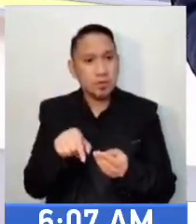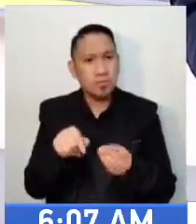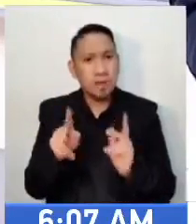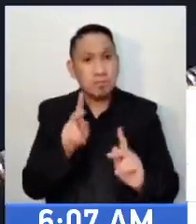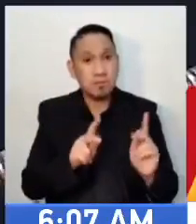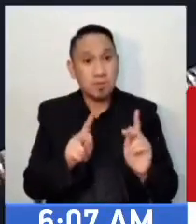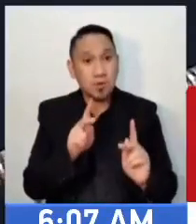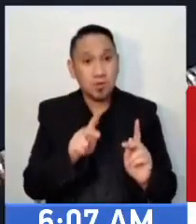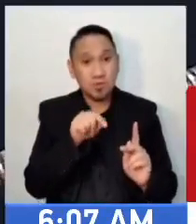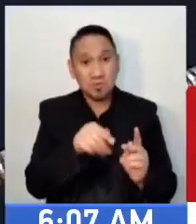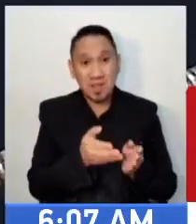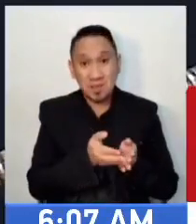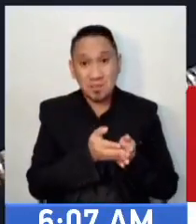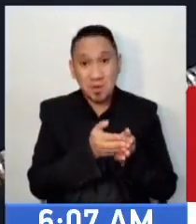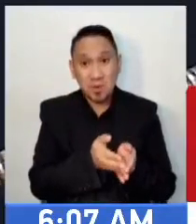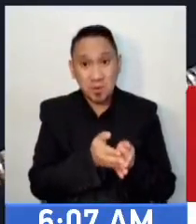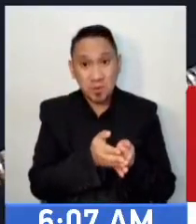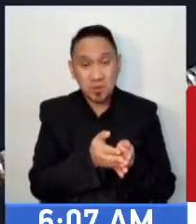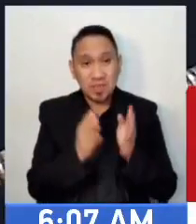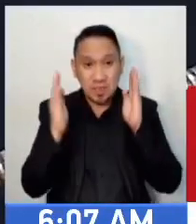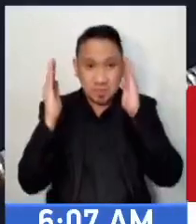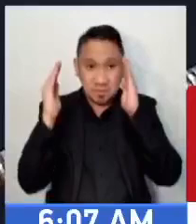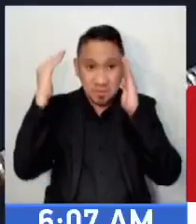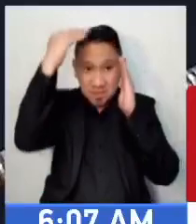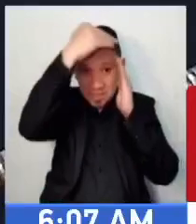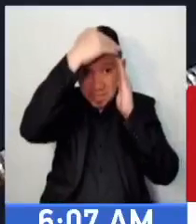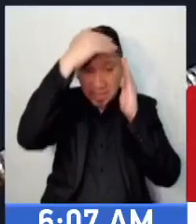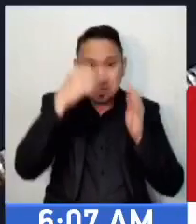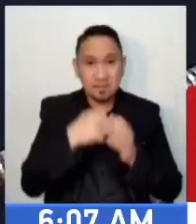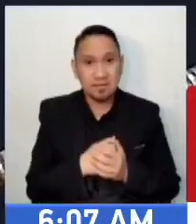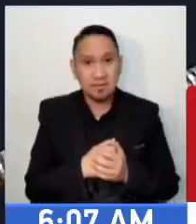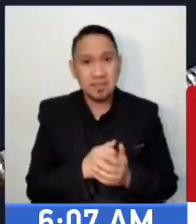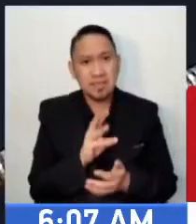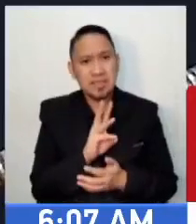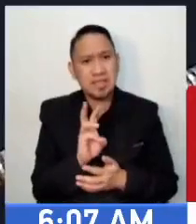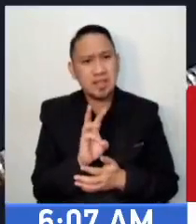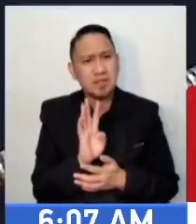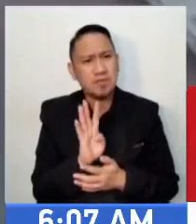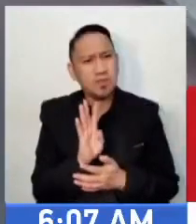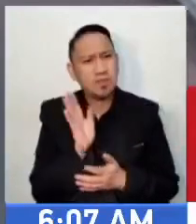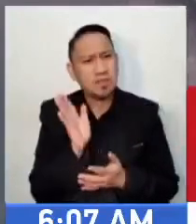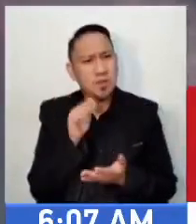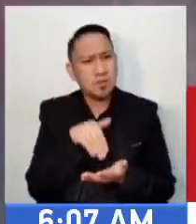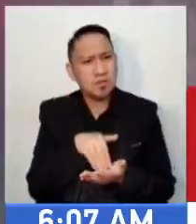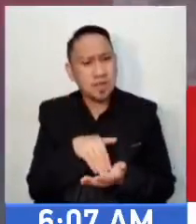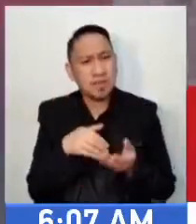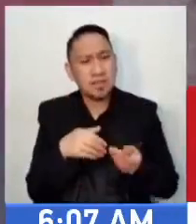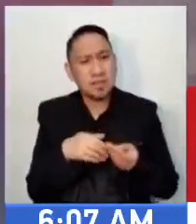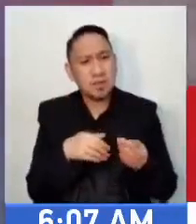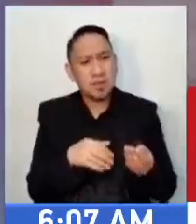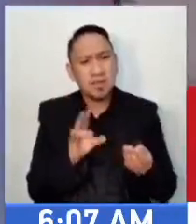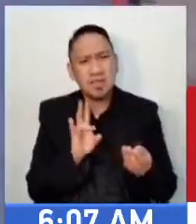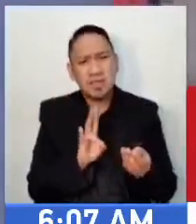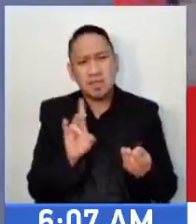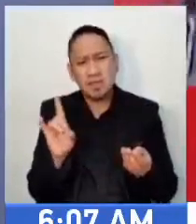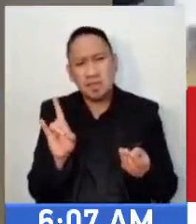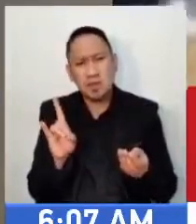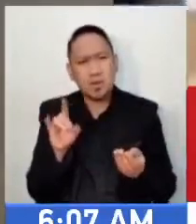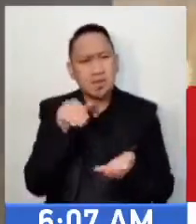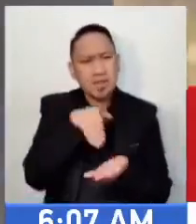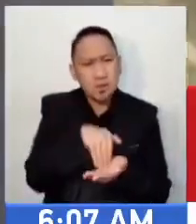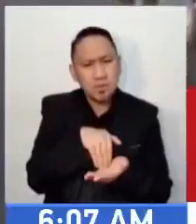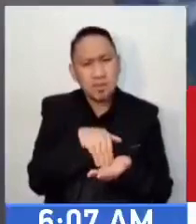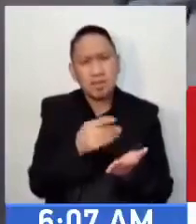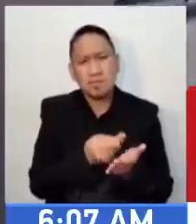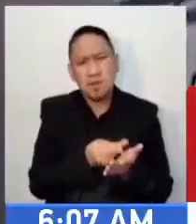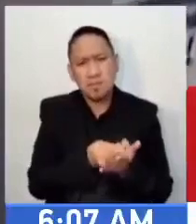Defense Secretary Carlito Galvez Jr., 640,000 pesos na tulong pinansyal at mahigit 71,000 pesos na halaga ng pagkain